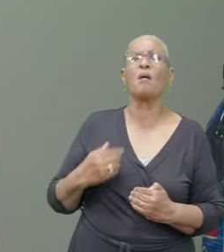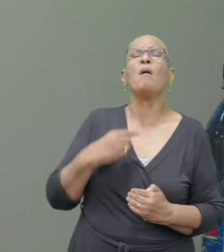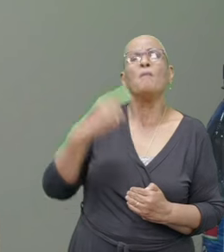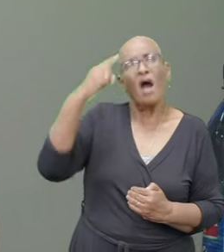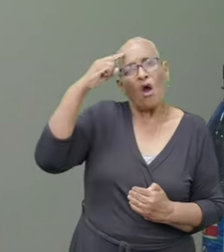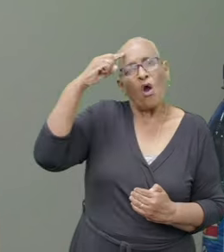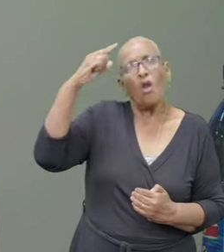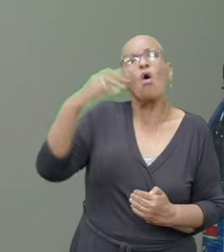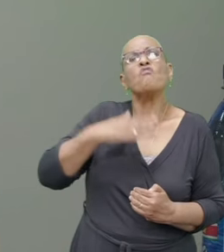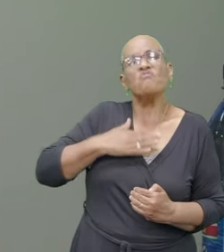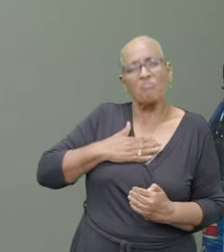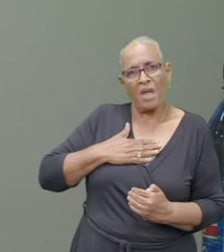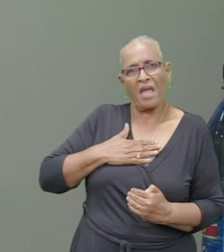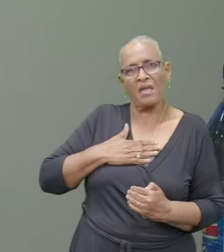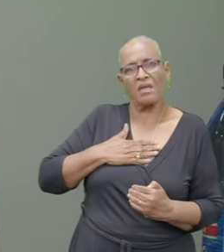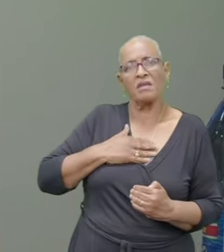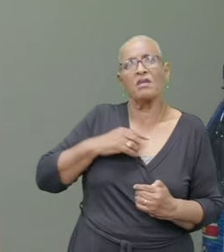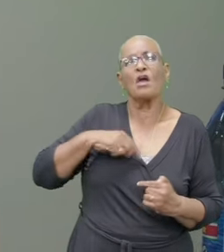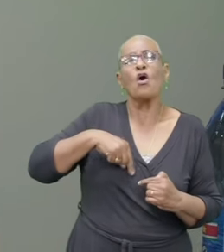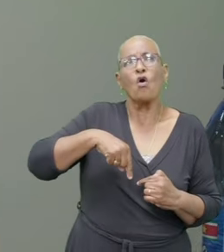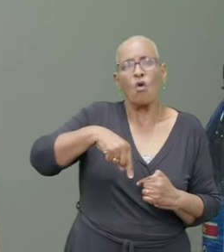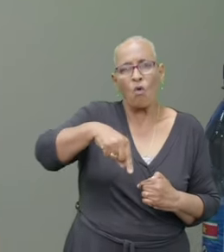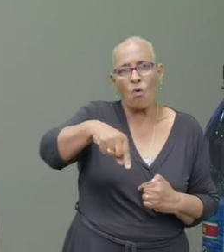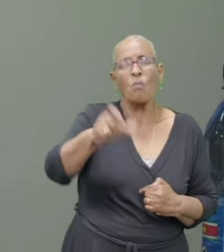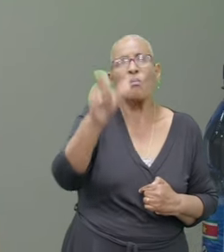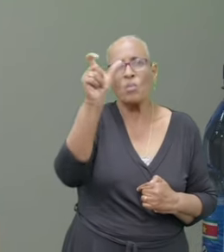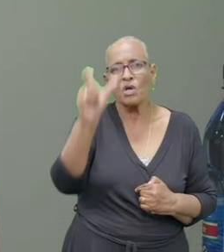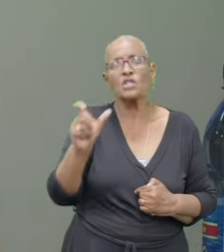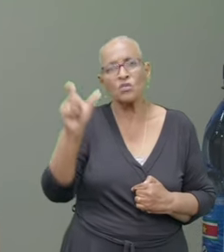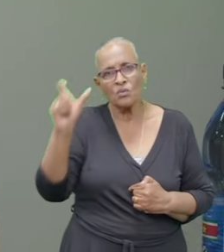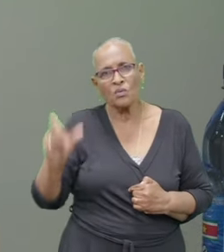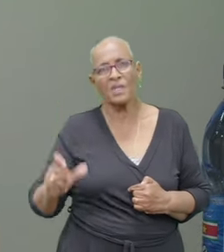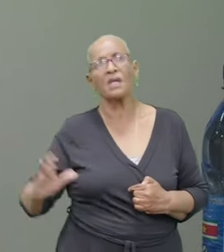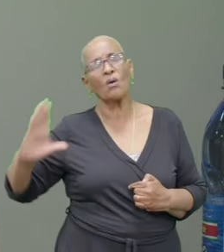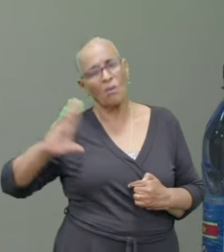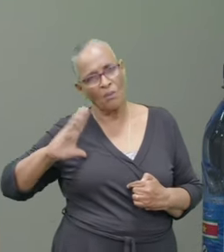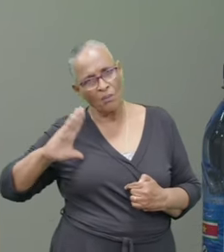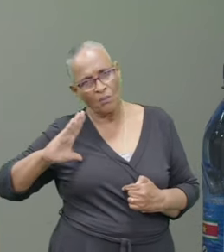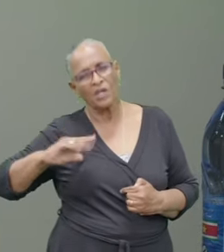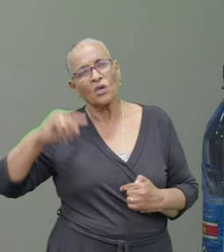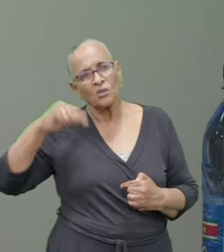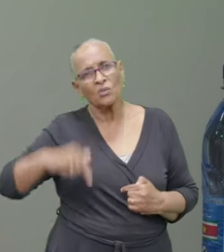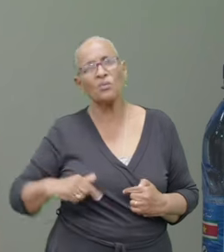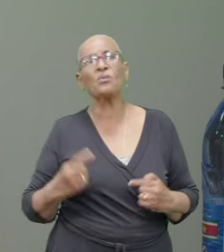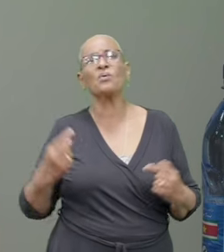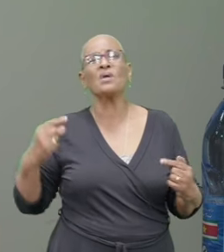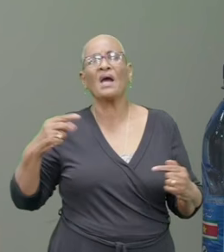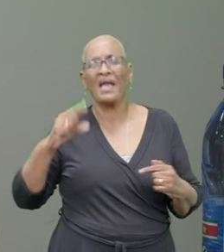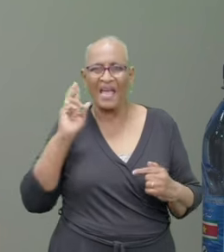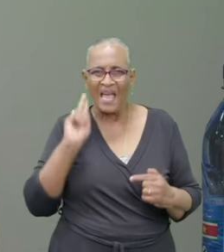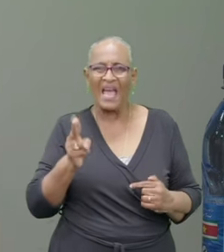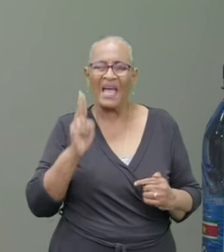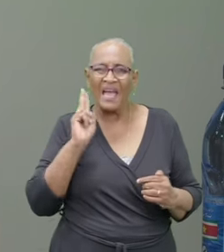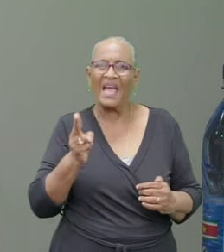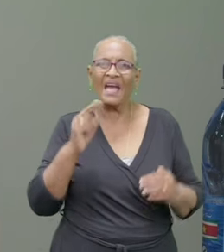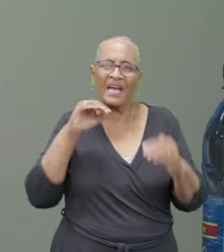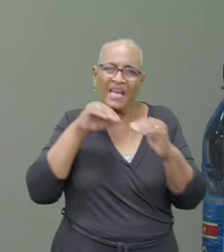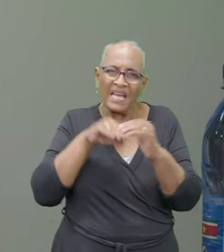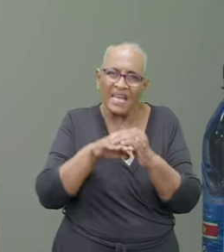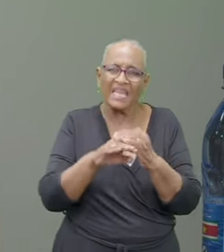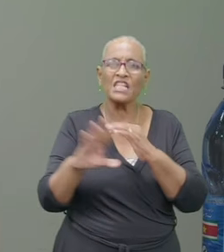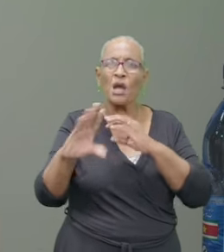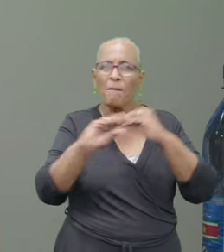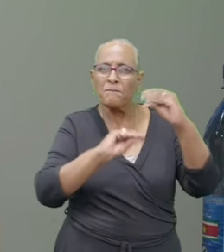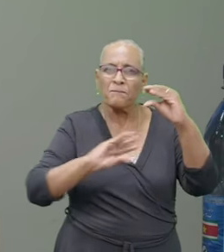in de komende weken, en dat zal ik doen als directeur, intensief met het bestuur van de ABLAS aan tafel om ervoor